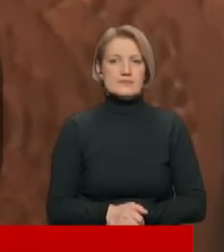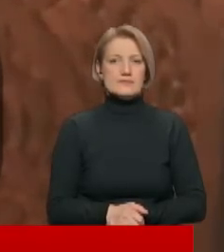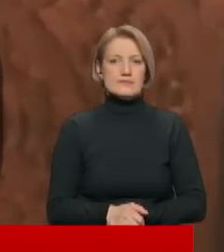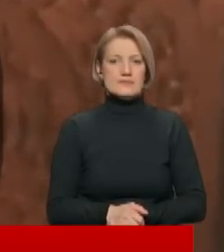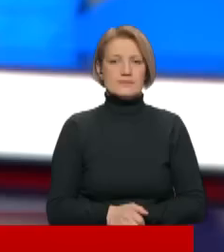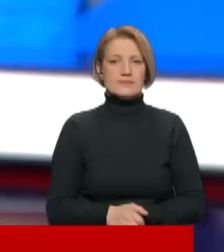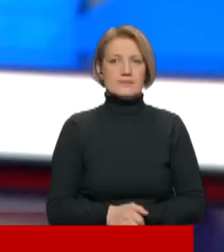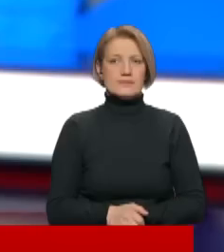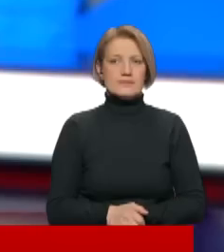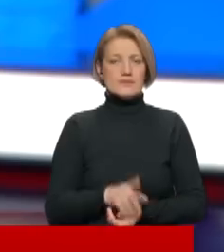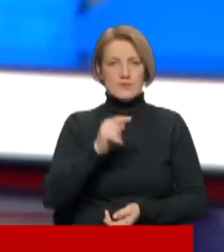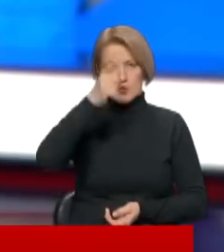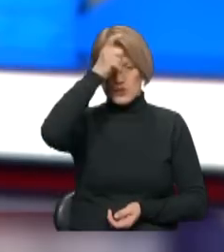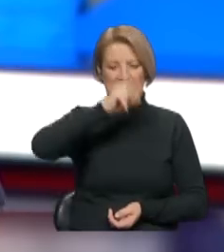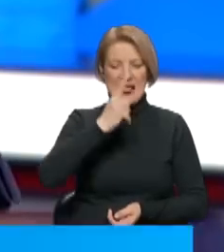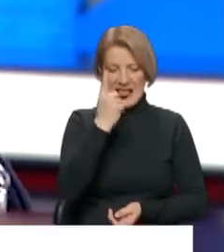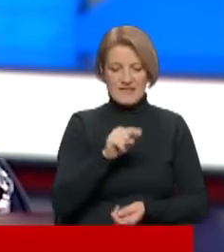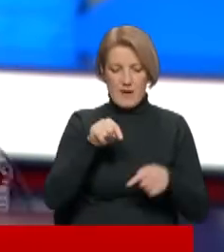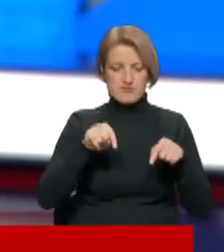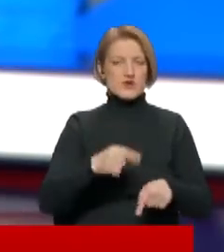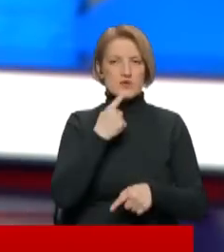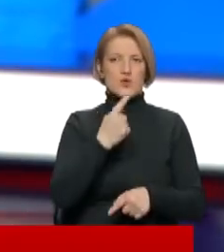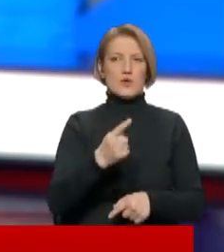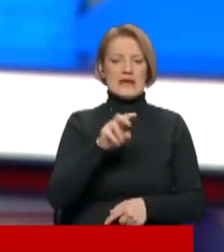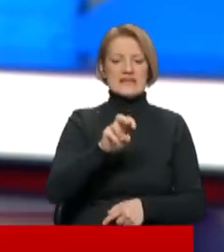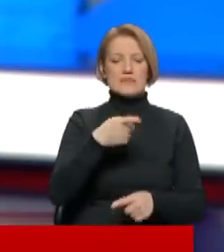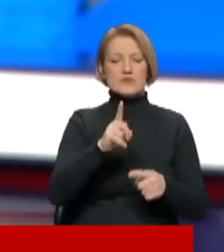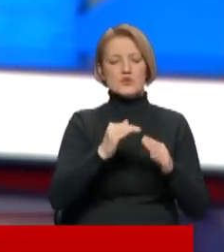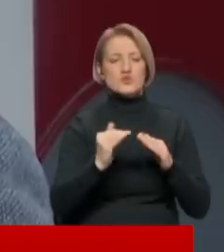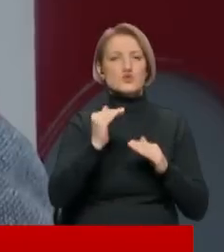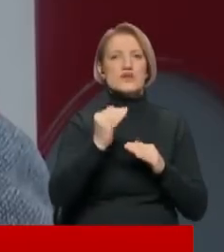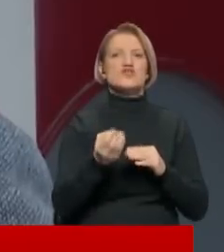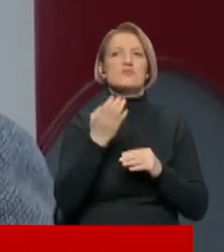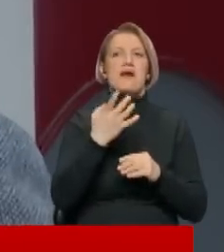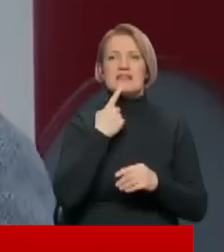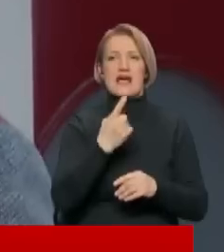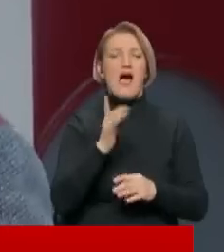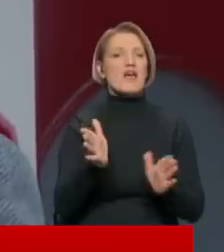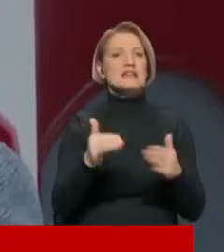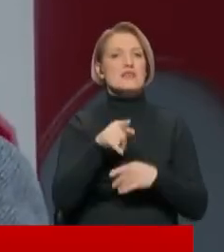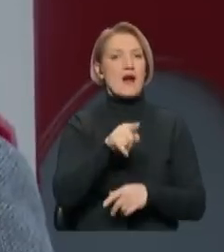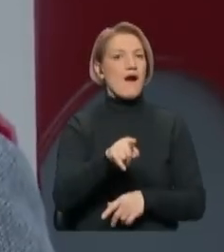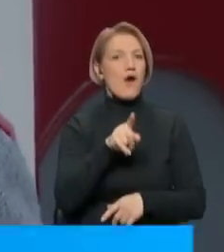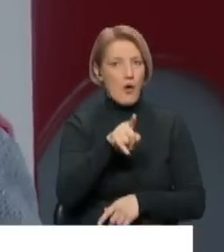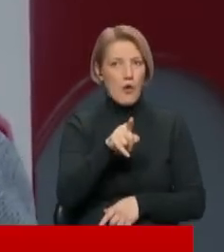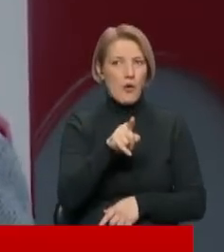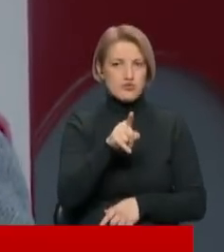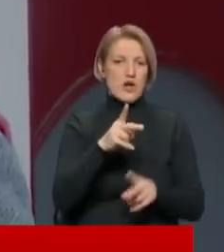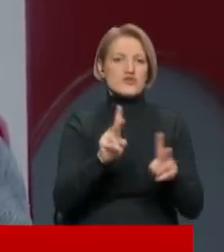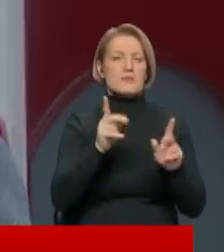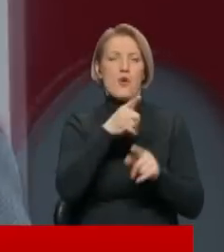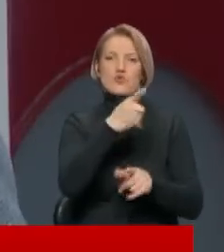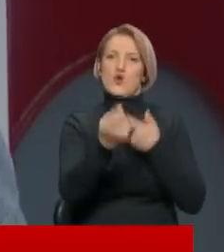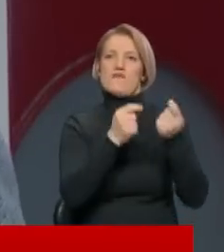haram oruçtur bunu Türkiye'ye ilk defa burada söylüyoruz beni çok üzerinde çıkmayın dediler Hangi sendikacıysa ya da hangi sendika'ysa bunu